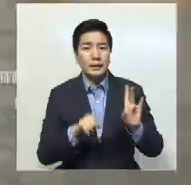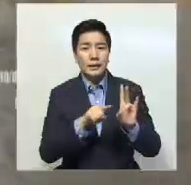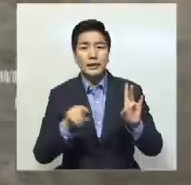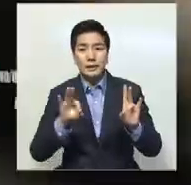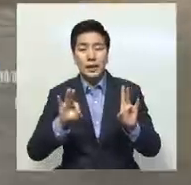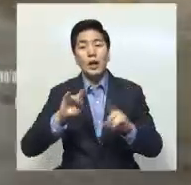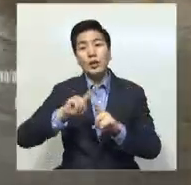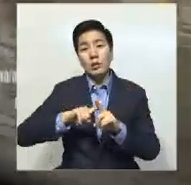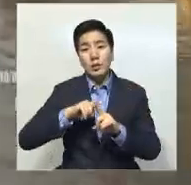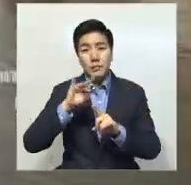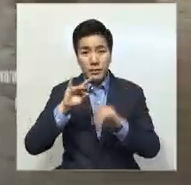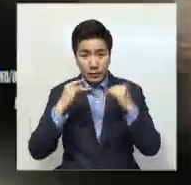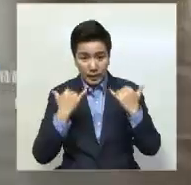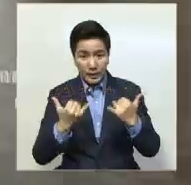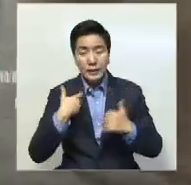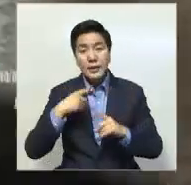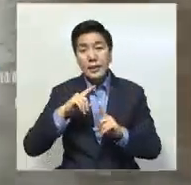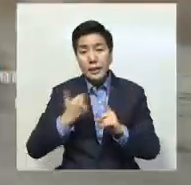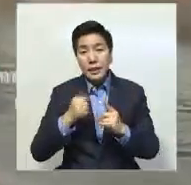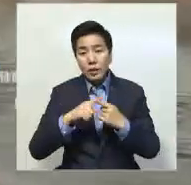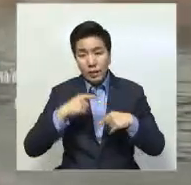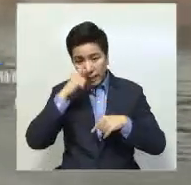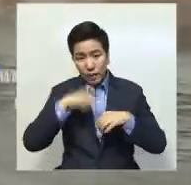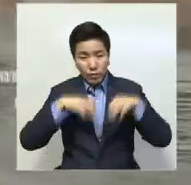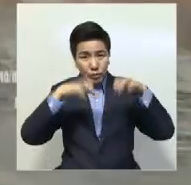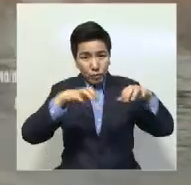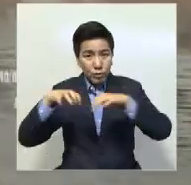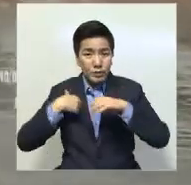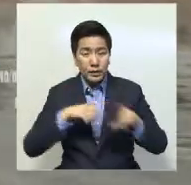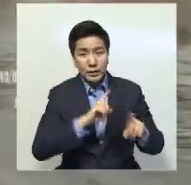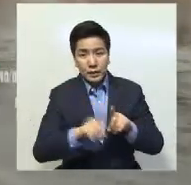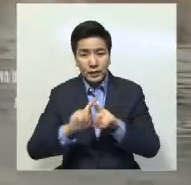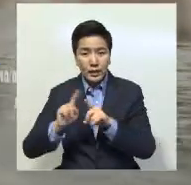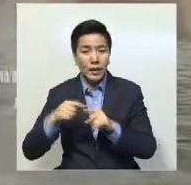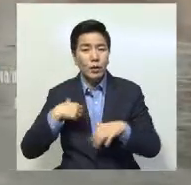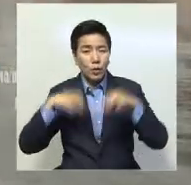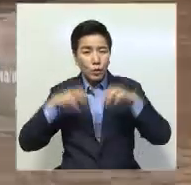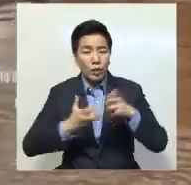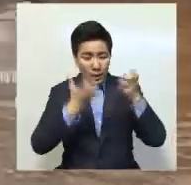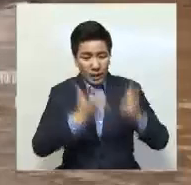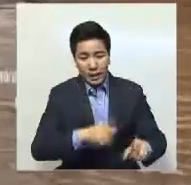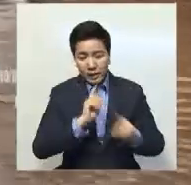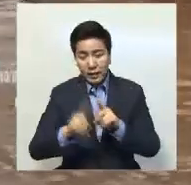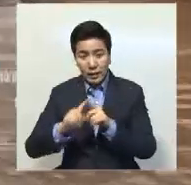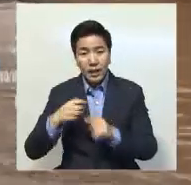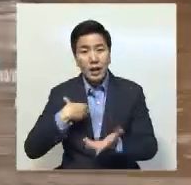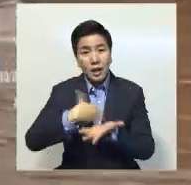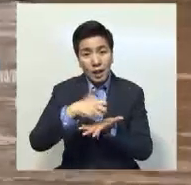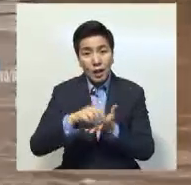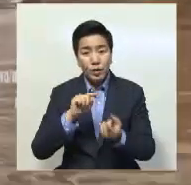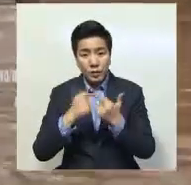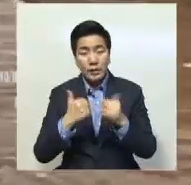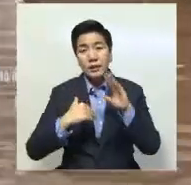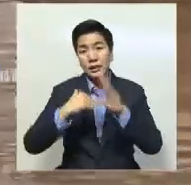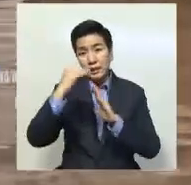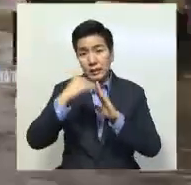ที่9สิงหาคมนี้ประเทศไทยก็จะมีฝนฟ้าคะนองหลายพื้นที่นะคะมีฝนตกหนักหลายแห่งด้วยกันทั้งพื้นที่ภ